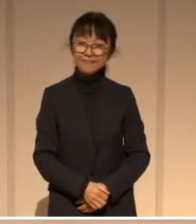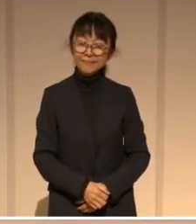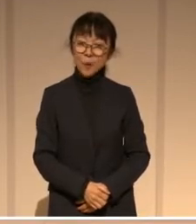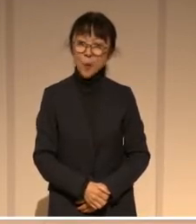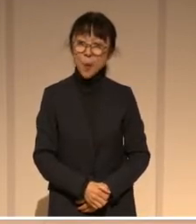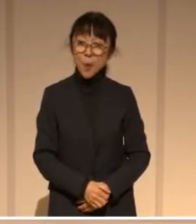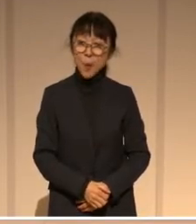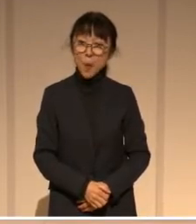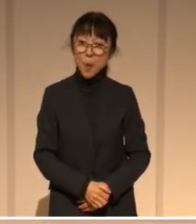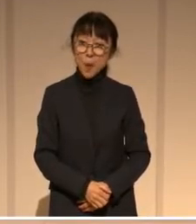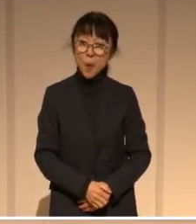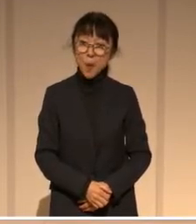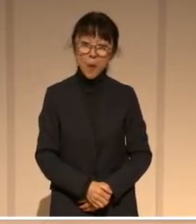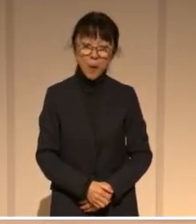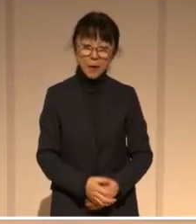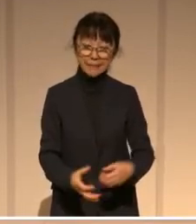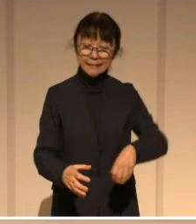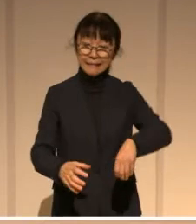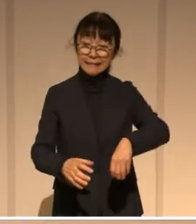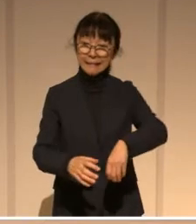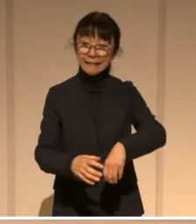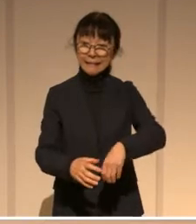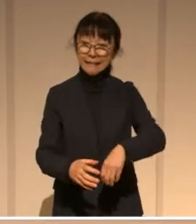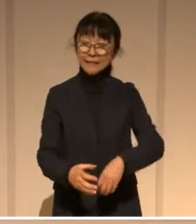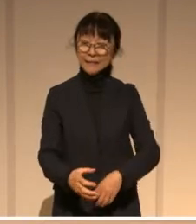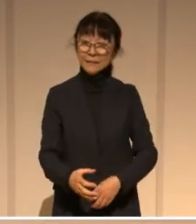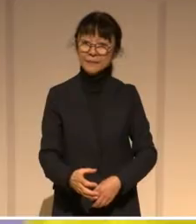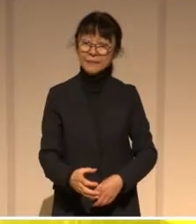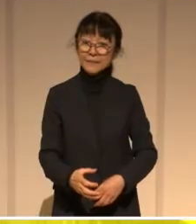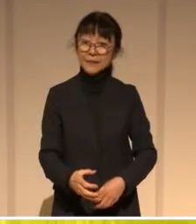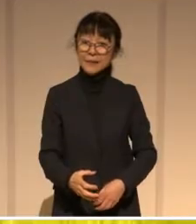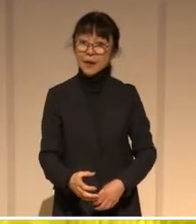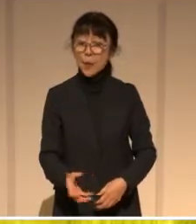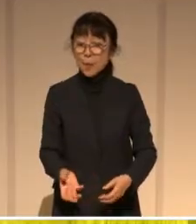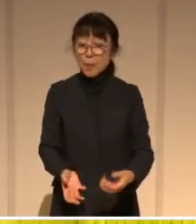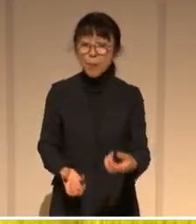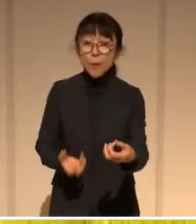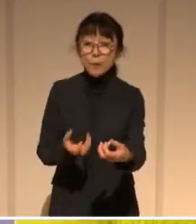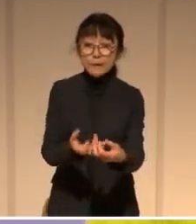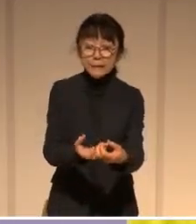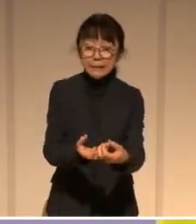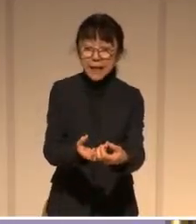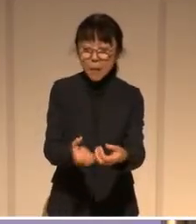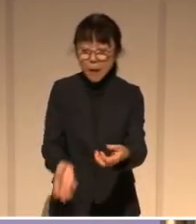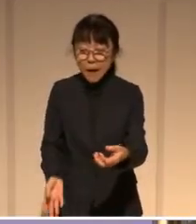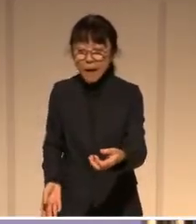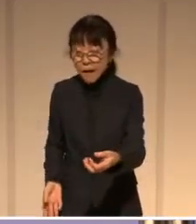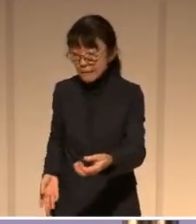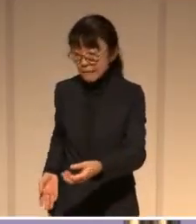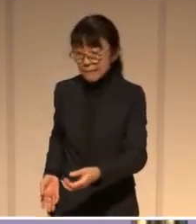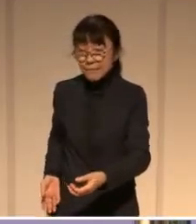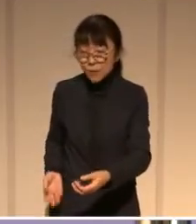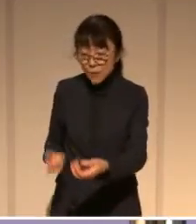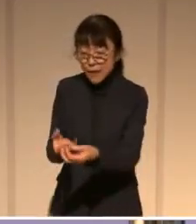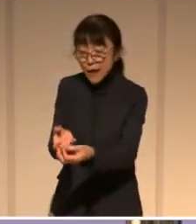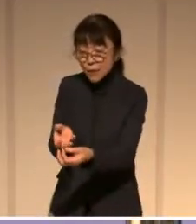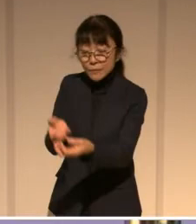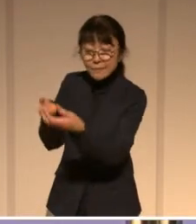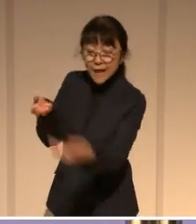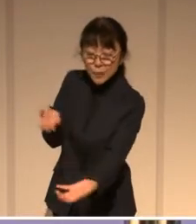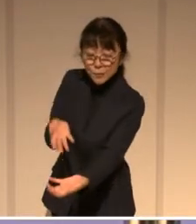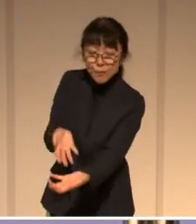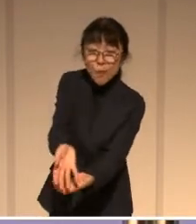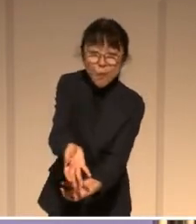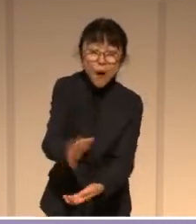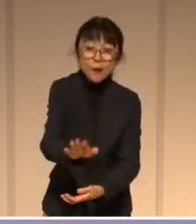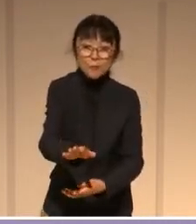扇屋ウソでしょまあでもボッチャはねあと台を使って投げるというのもありますからね